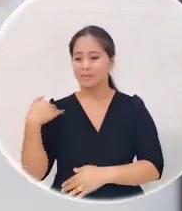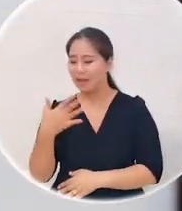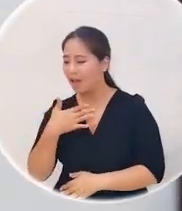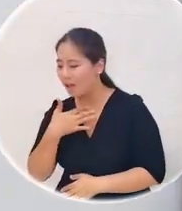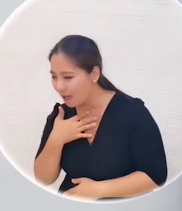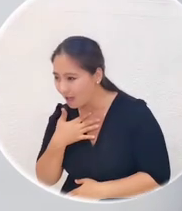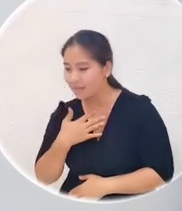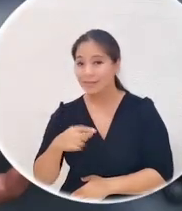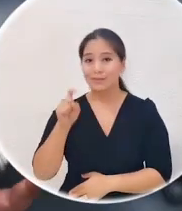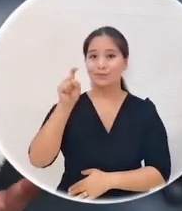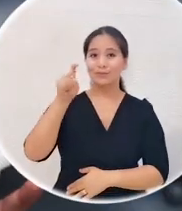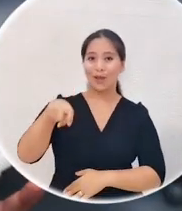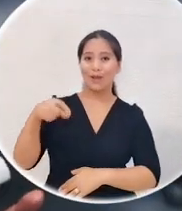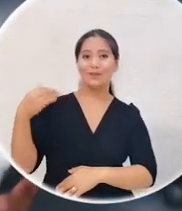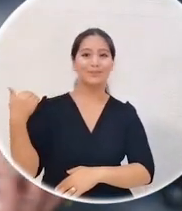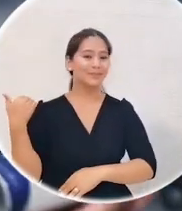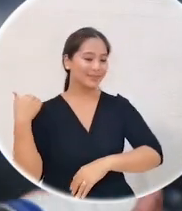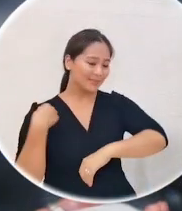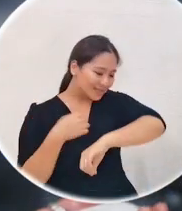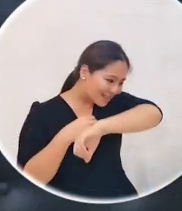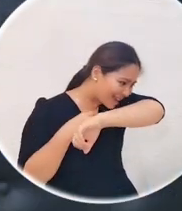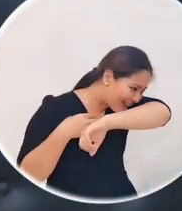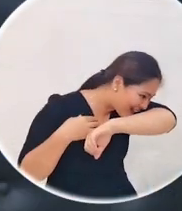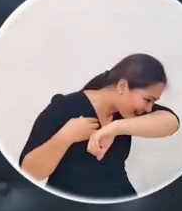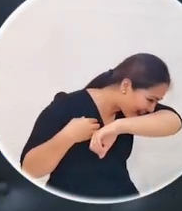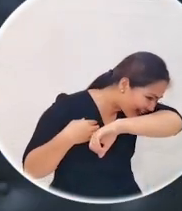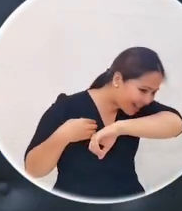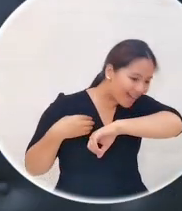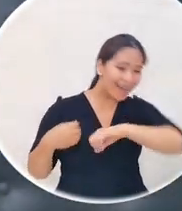าการไอหรือจามต้องปิดปากด้วยข้อศอก